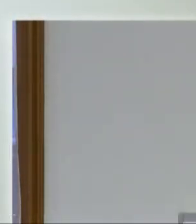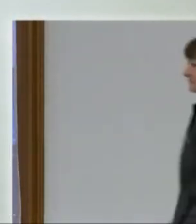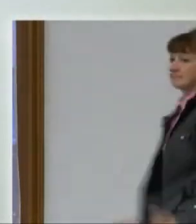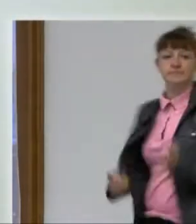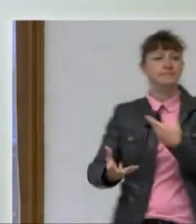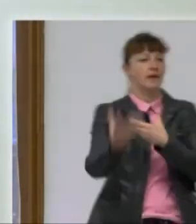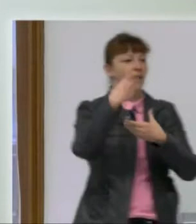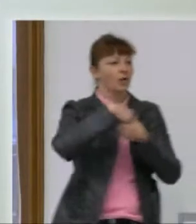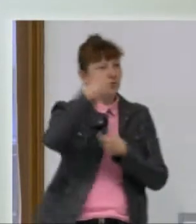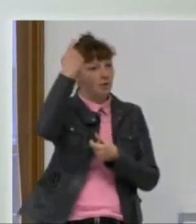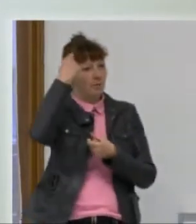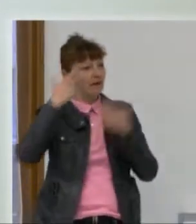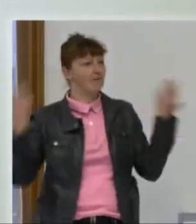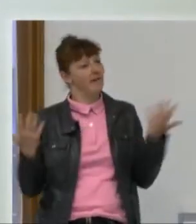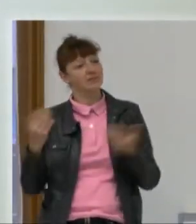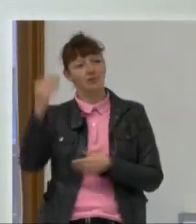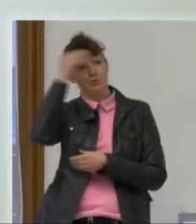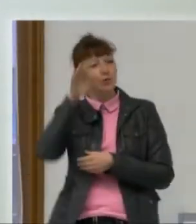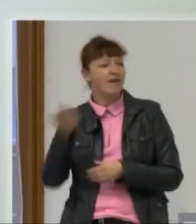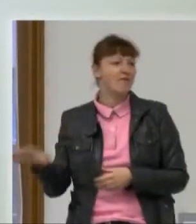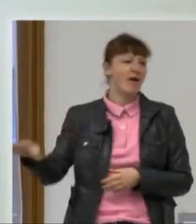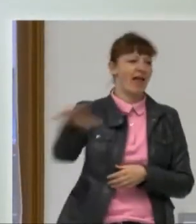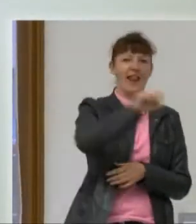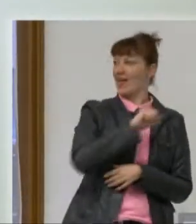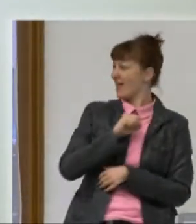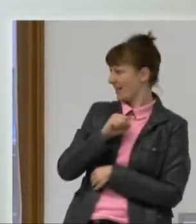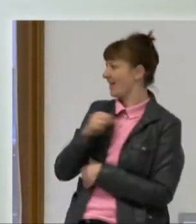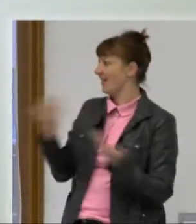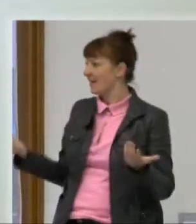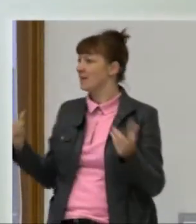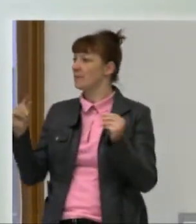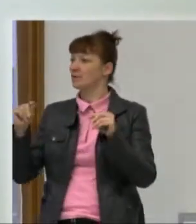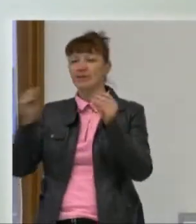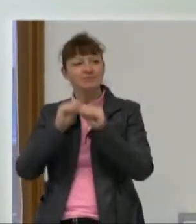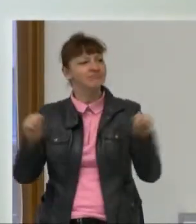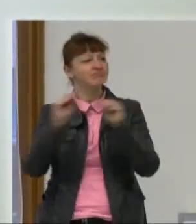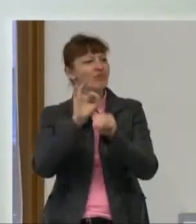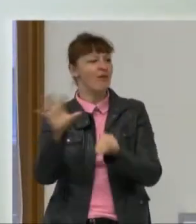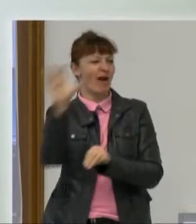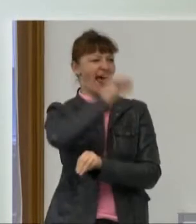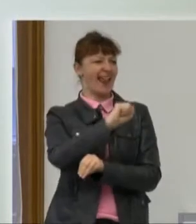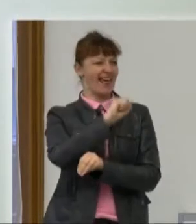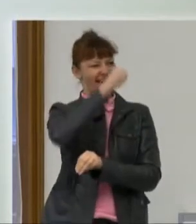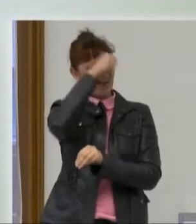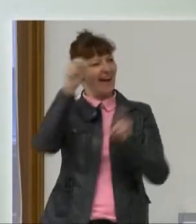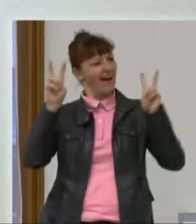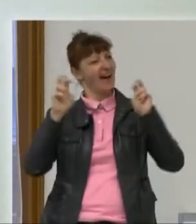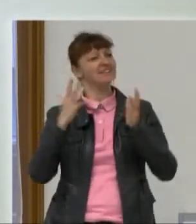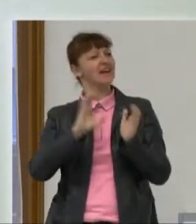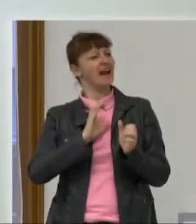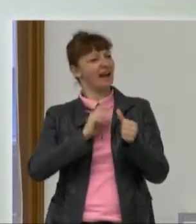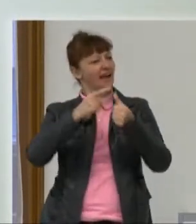Inklusion meint damit ein Konzept einer Schule für alle, das Mittler eben als Education for All beschreibt und folgendermaßen